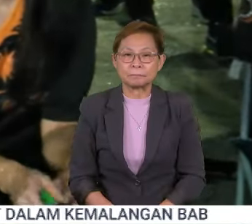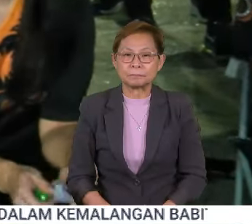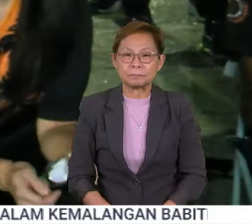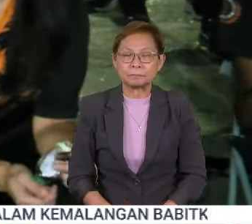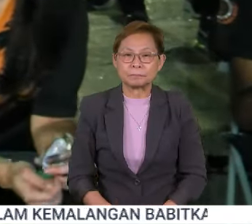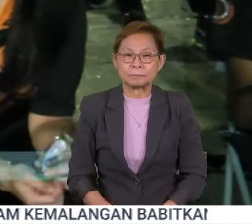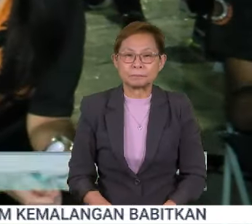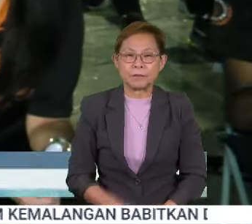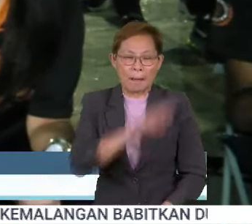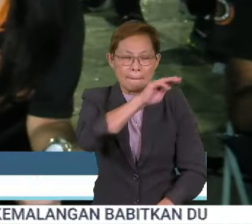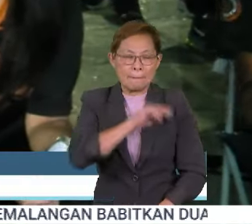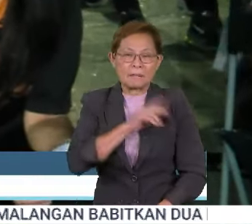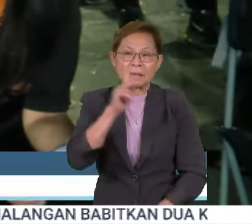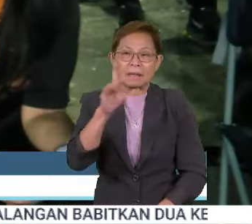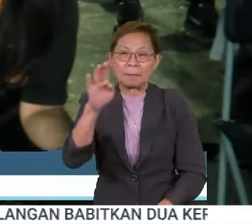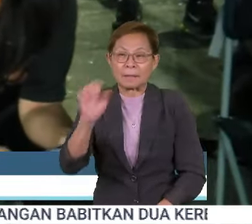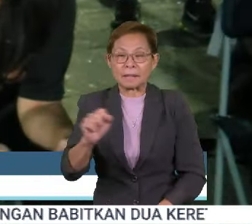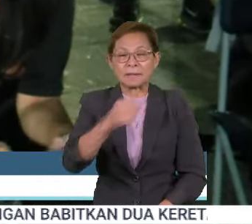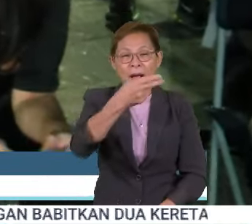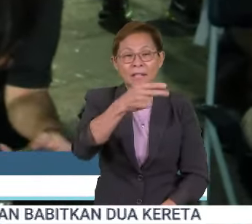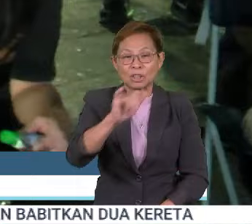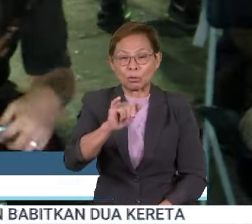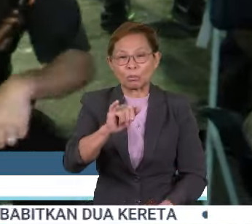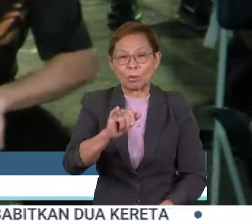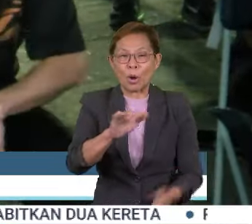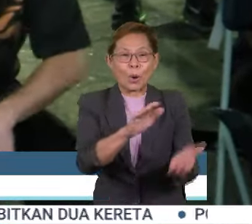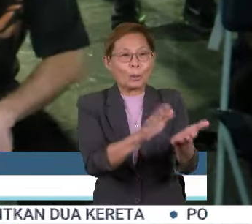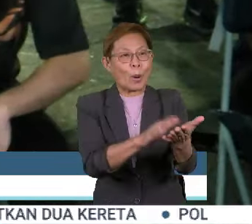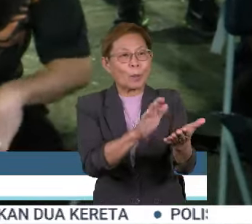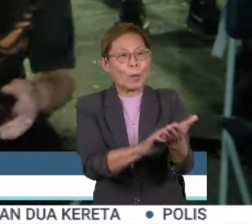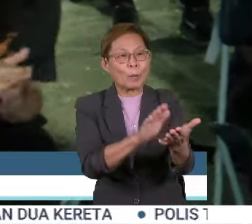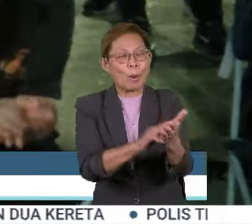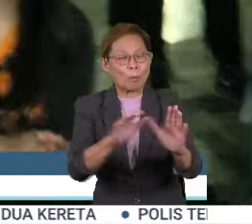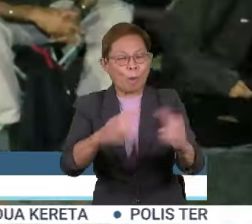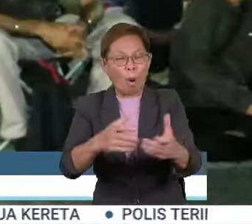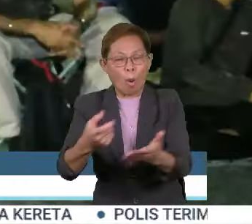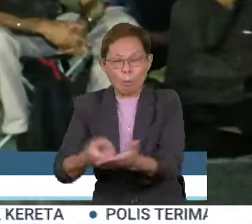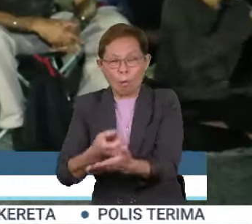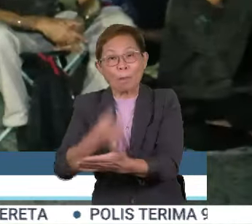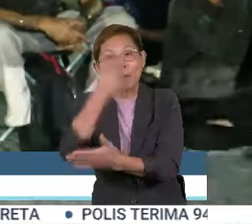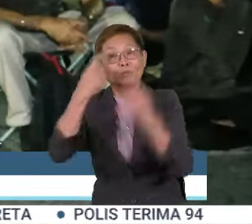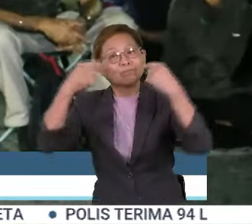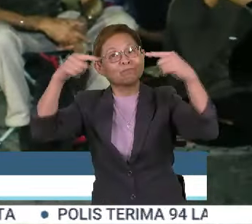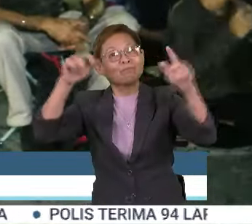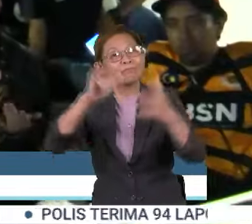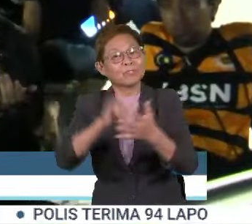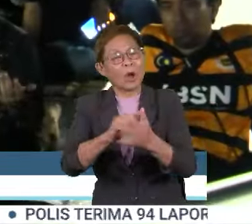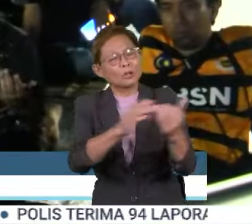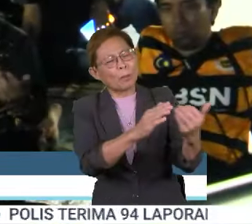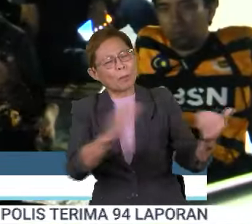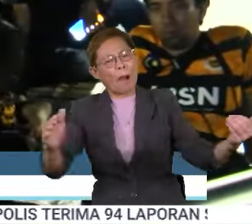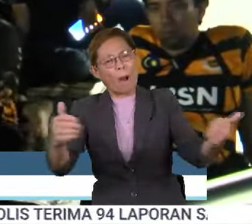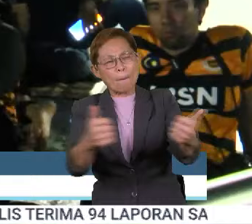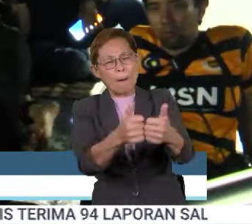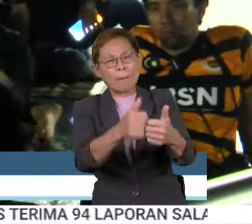dalam Peri itu menteri beliau dan sukan Henna hiu Memberi pujian kepada sekuat hoki atas pencapaian sepanjang